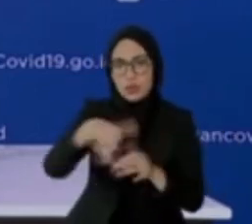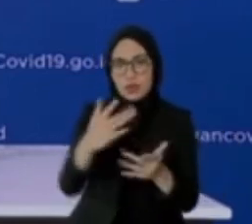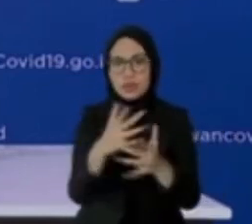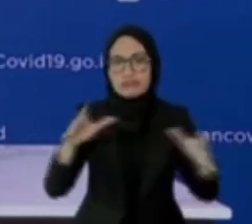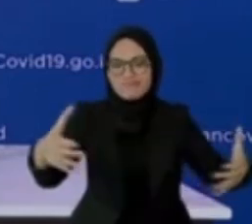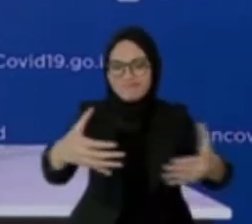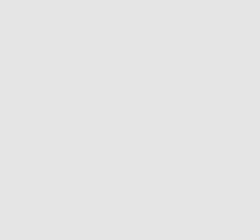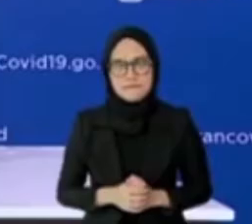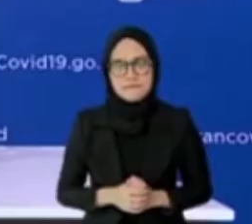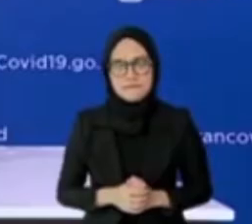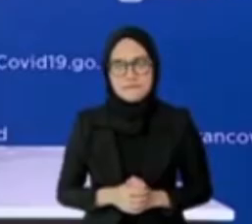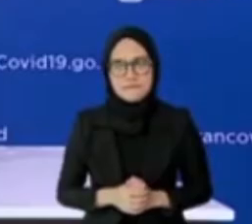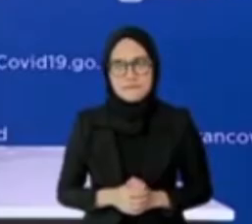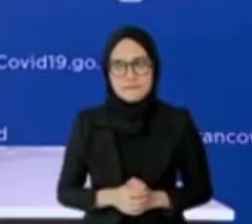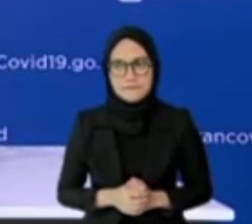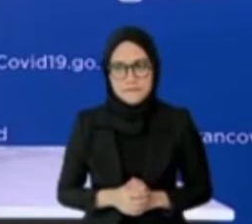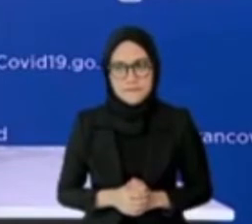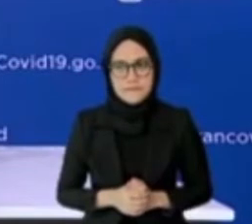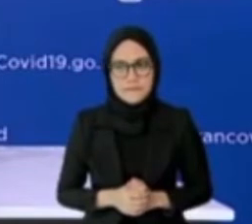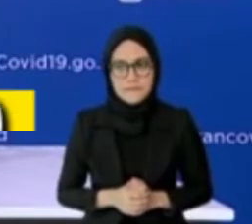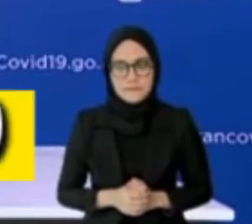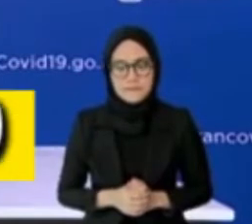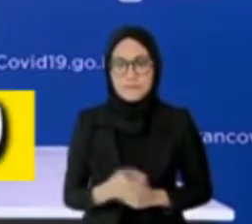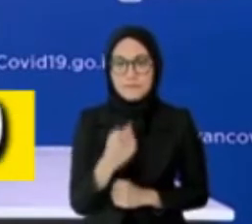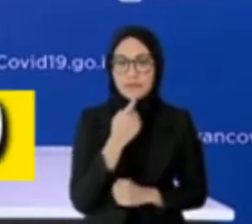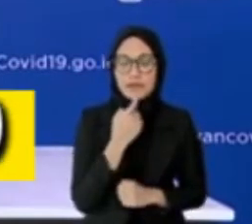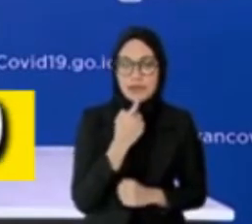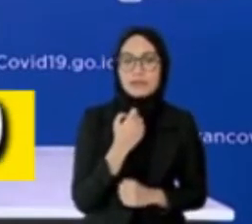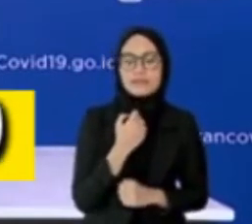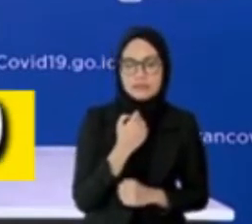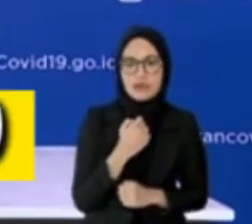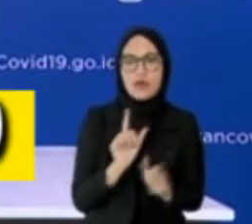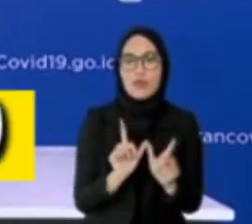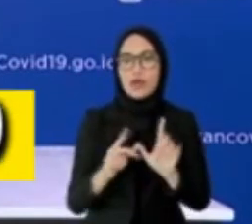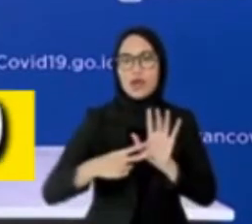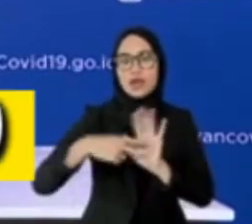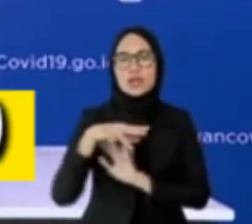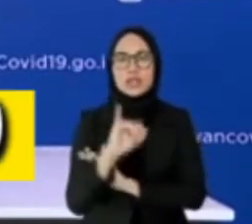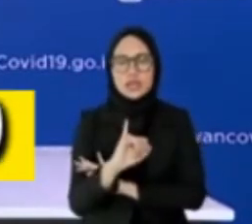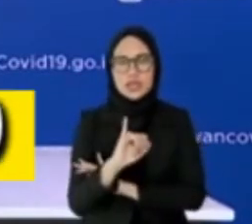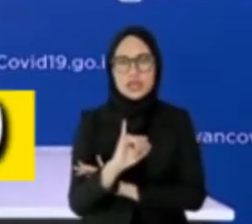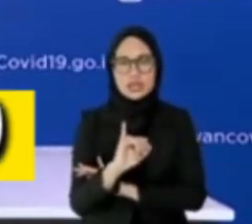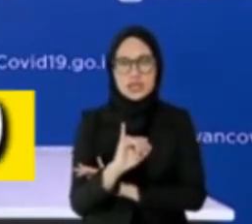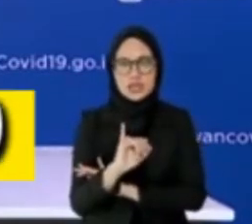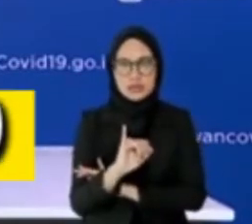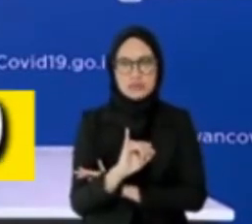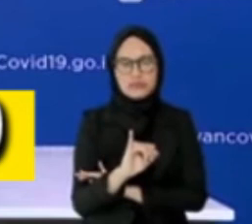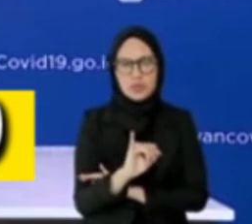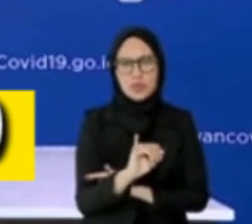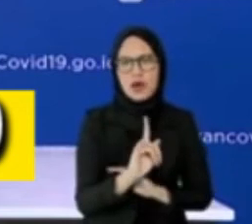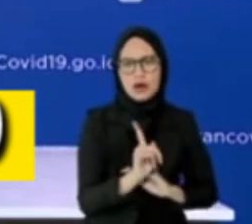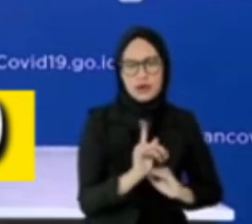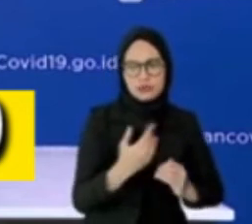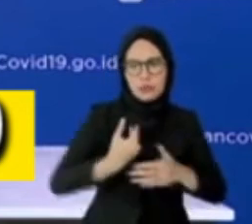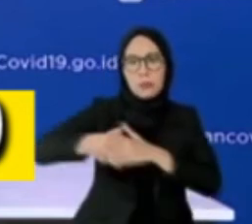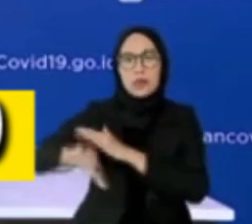kini tengah berjalan terkait dengan kasus WNI yang meninggalkan masa karantina di Wisma Atlet